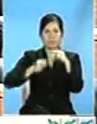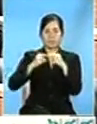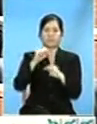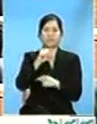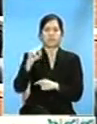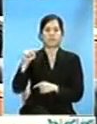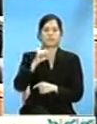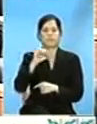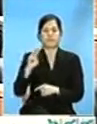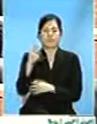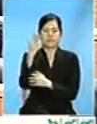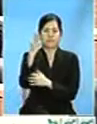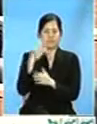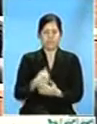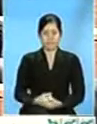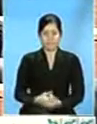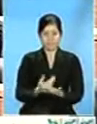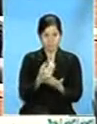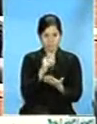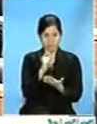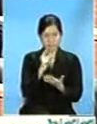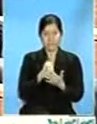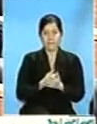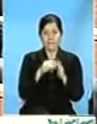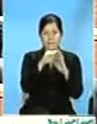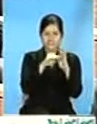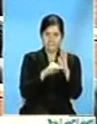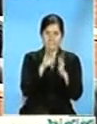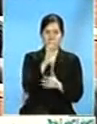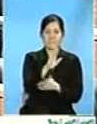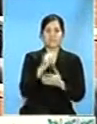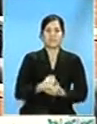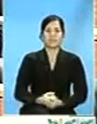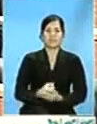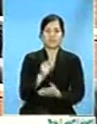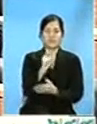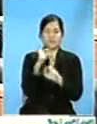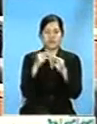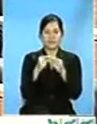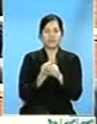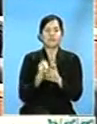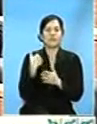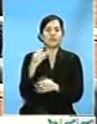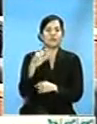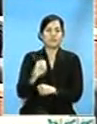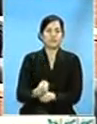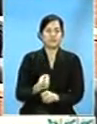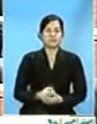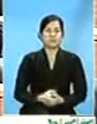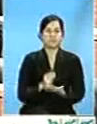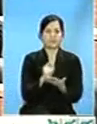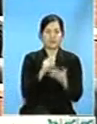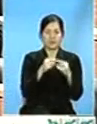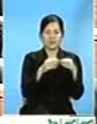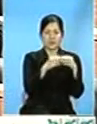ที่เพราะฉะนั้นในร่างของตัวกับผมก็มีความเป็นประชาธิปไตยอย่างที่ท่านบอกก็คือสว.